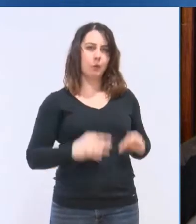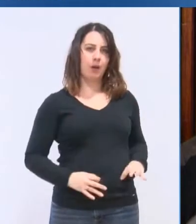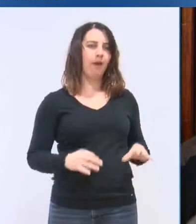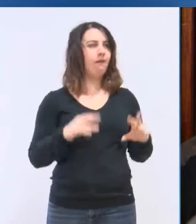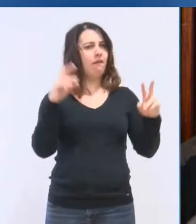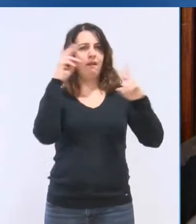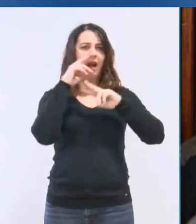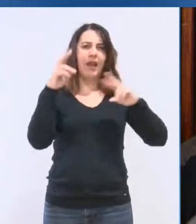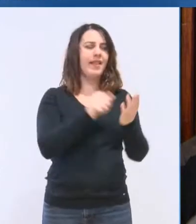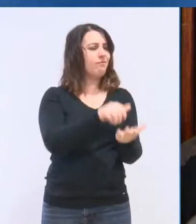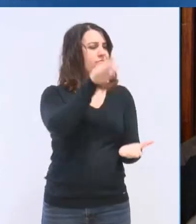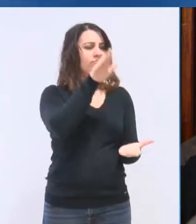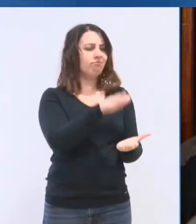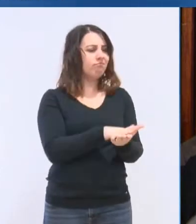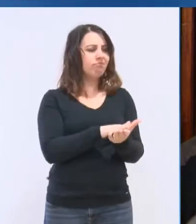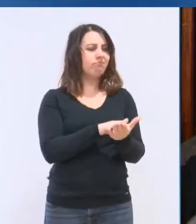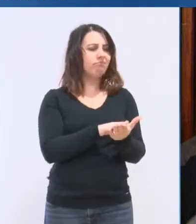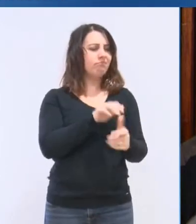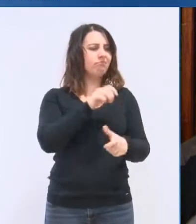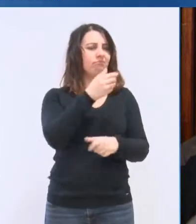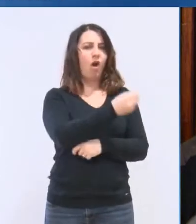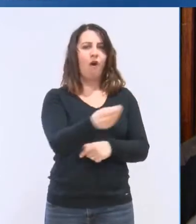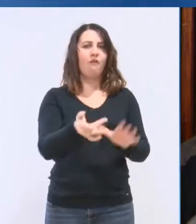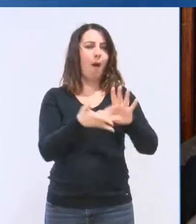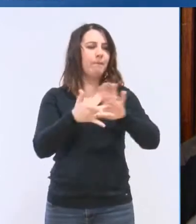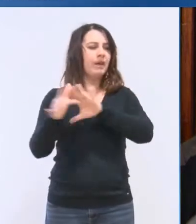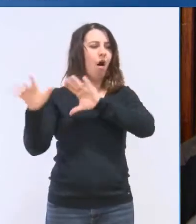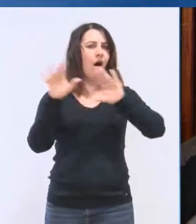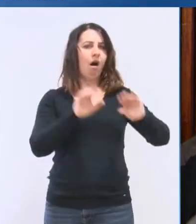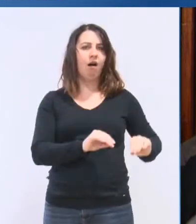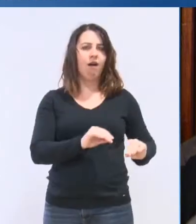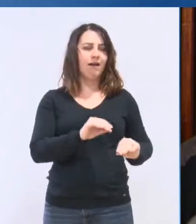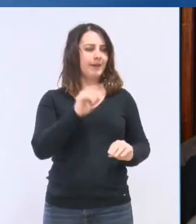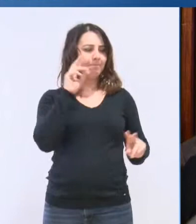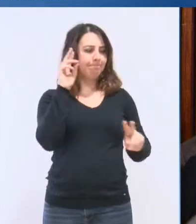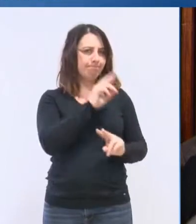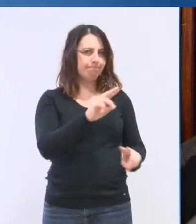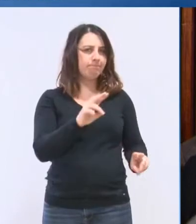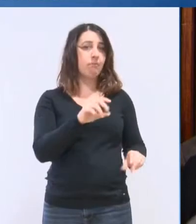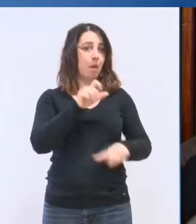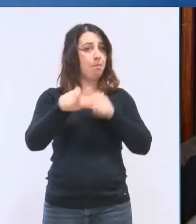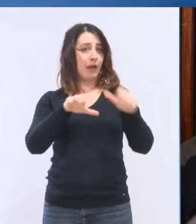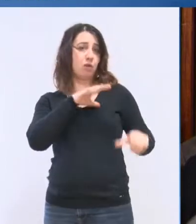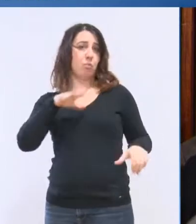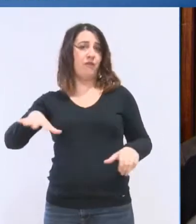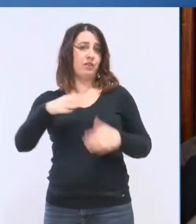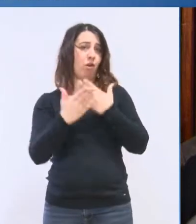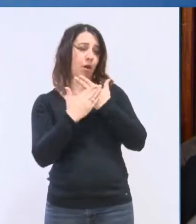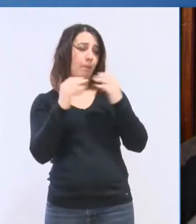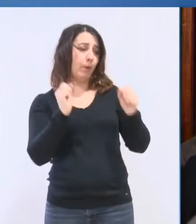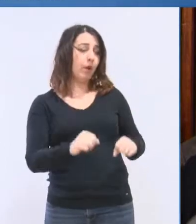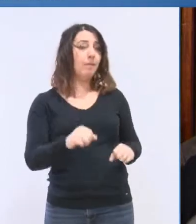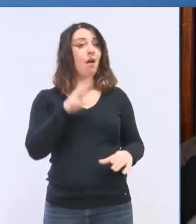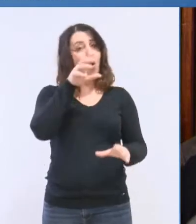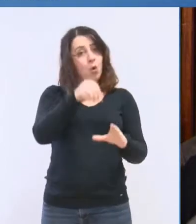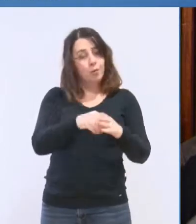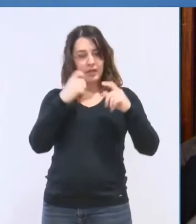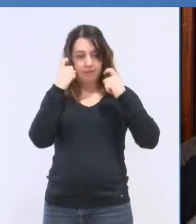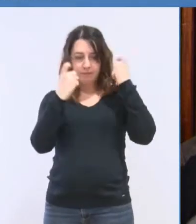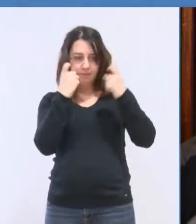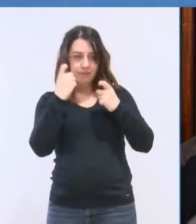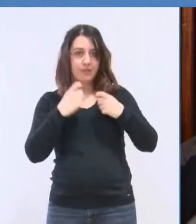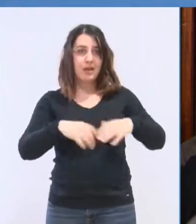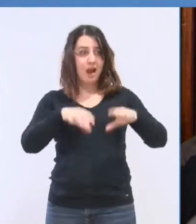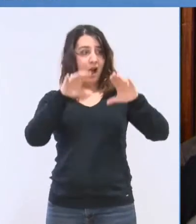seulement l'inscription des enfants migrants à l'école, mais aussi, et là les enseignants vous le diraient, la capacité d'accueil